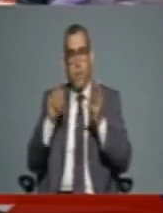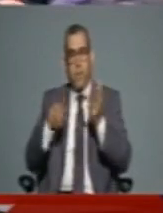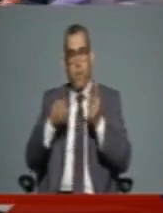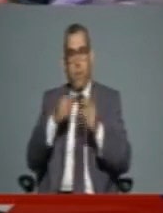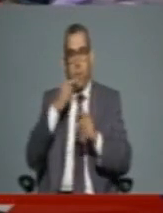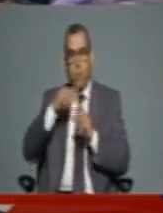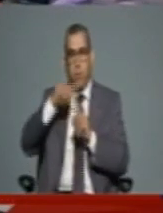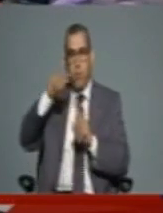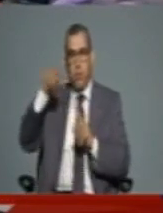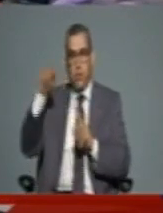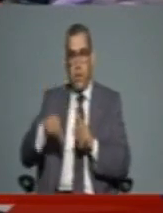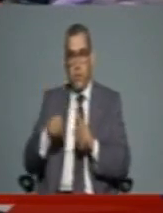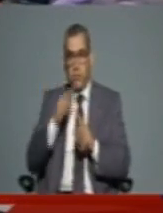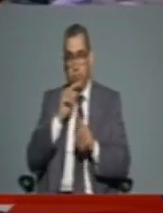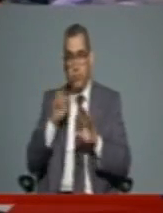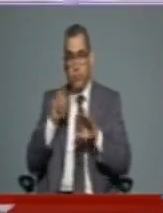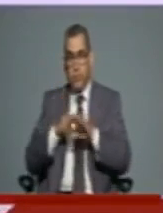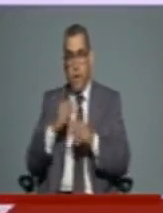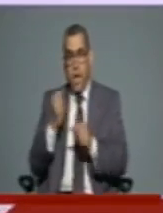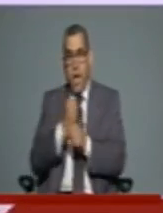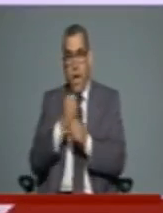فتم العمل بيها،